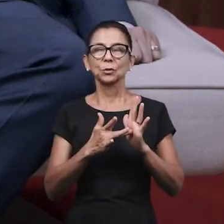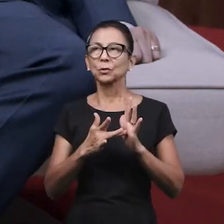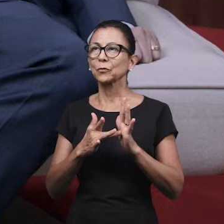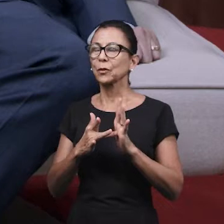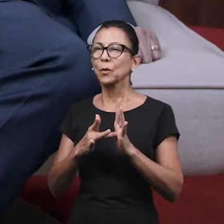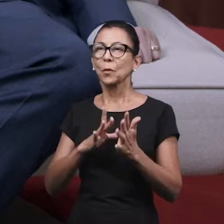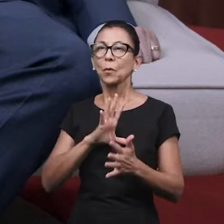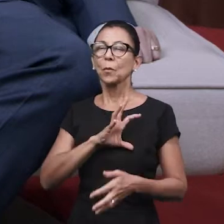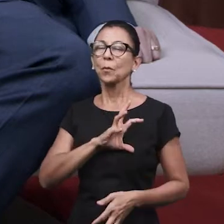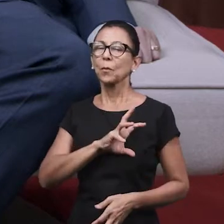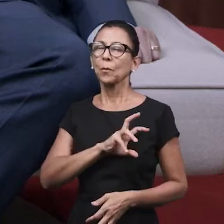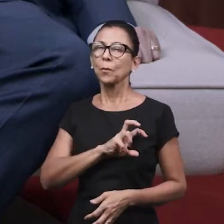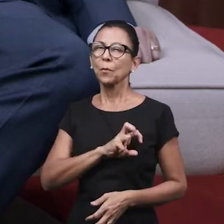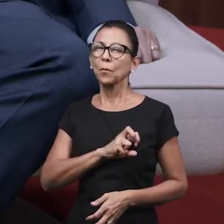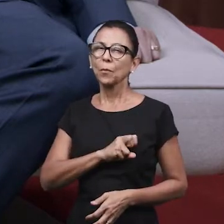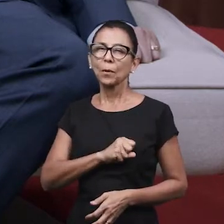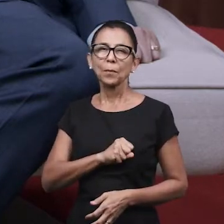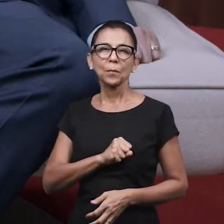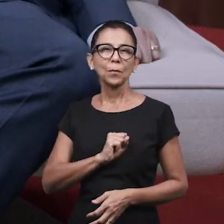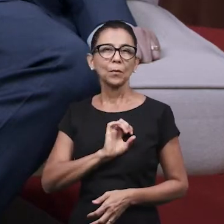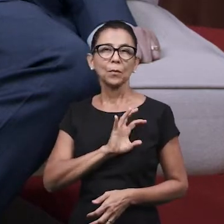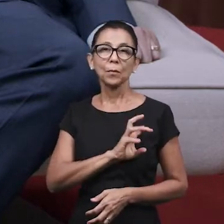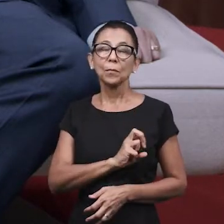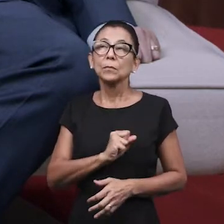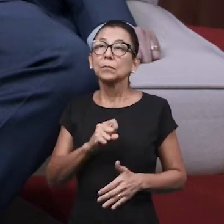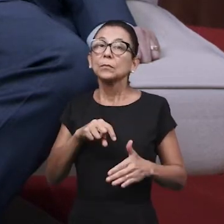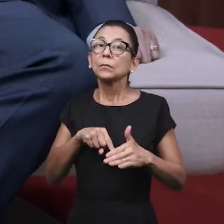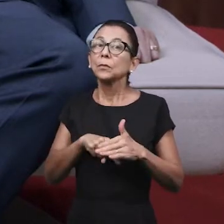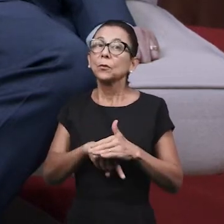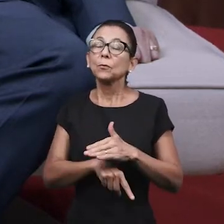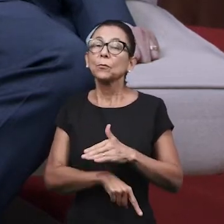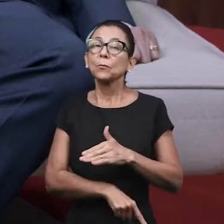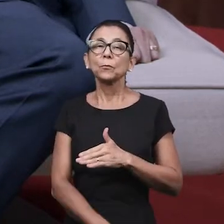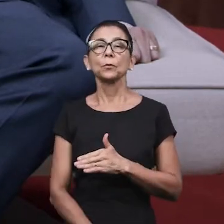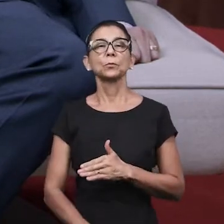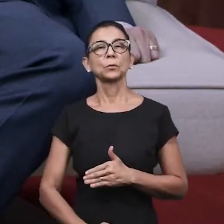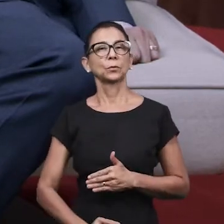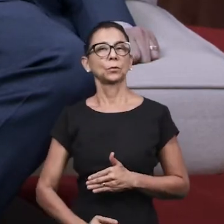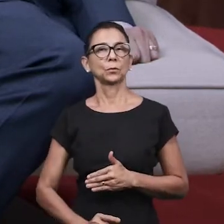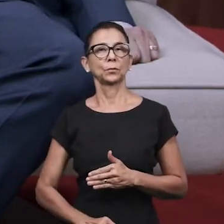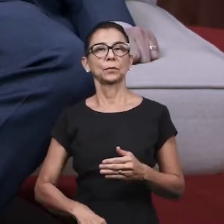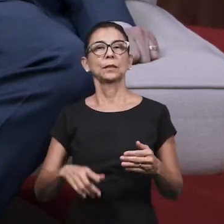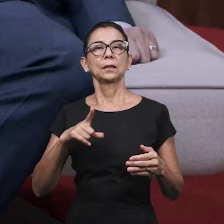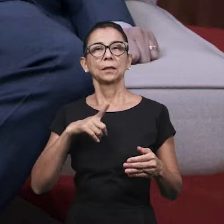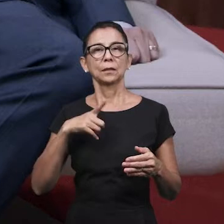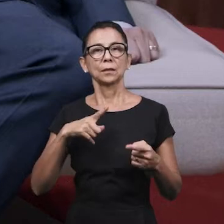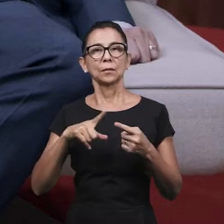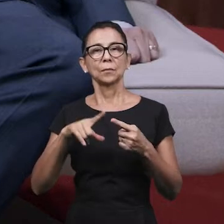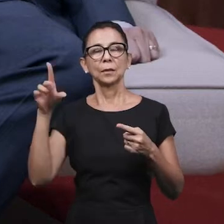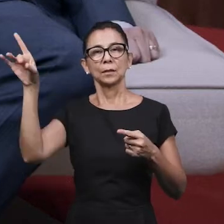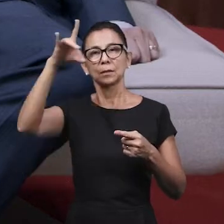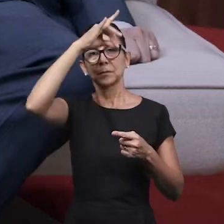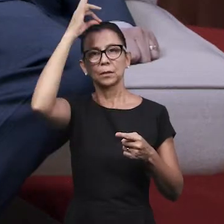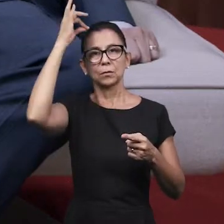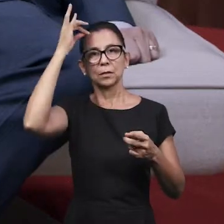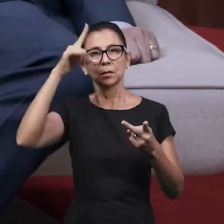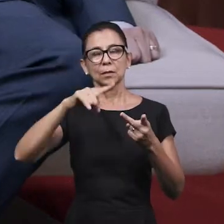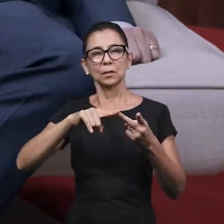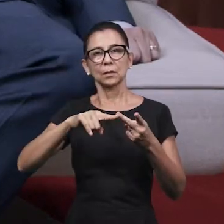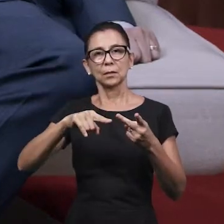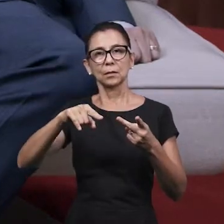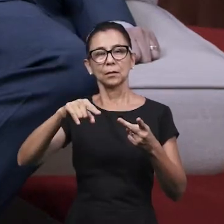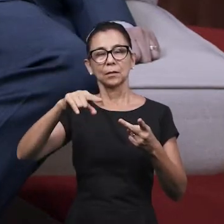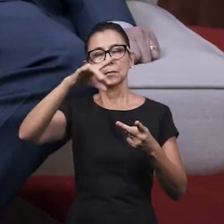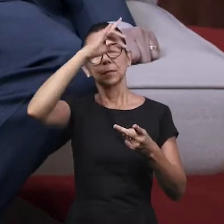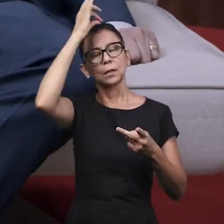l'homme peut trouver, le grand mystère qu'est le salut, le baptême du Saint-Esprit, les dons spirituels, la parole révélée, le